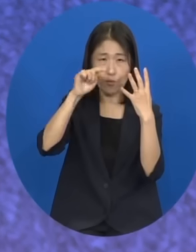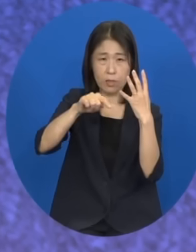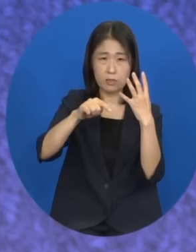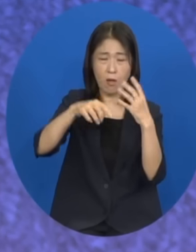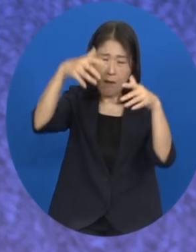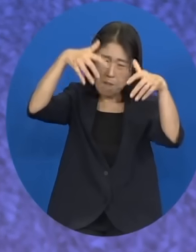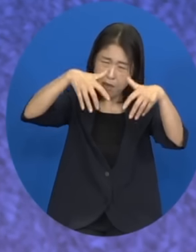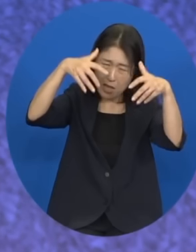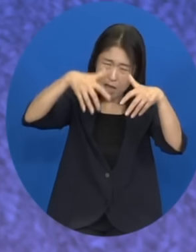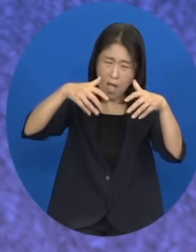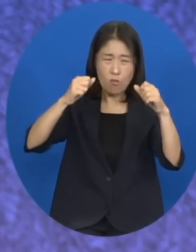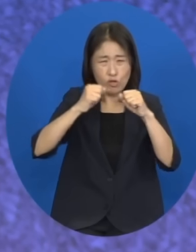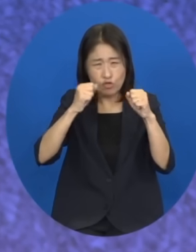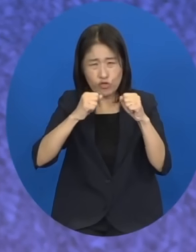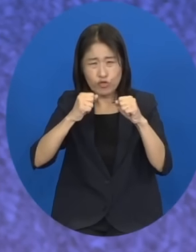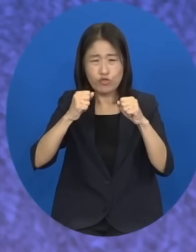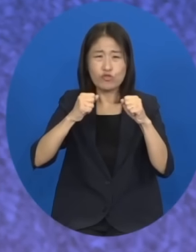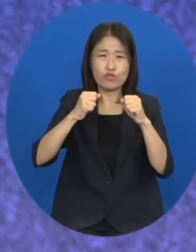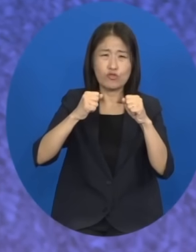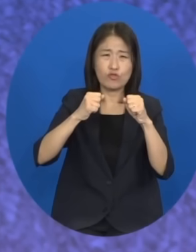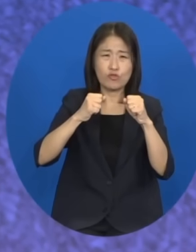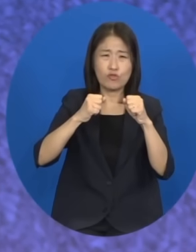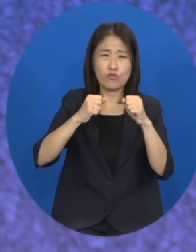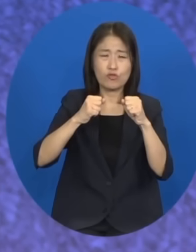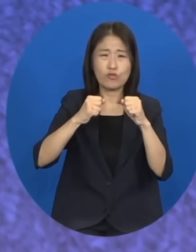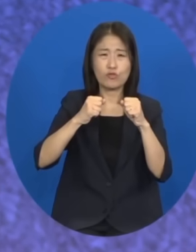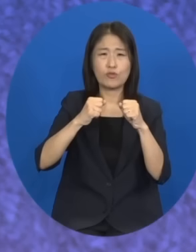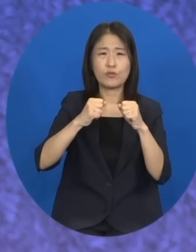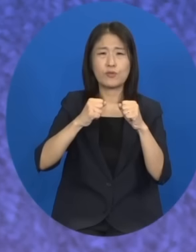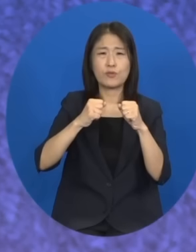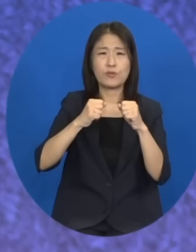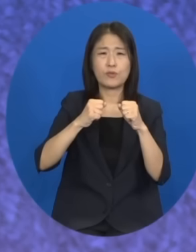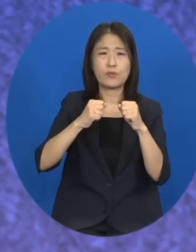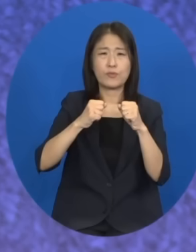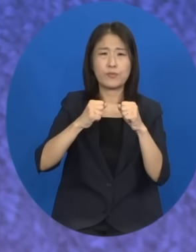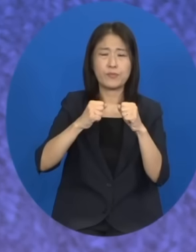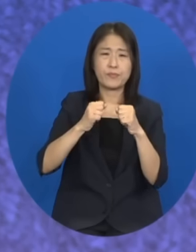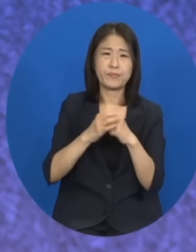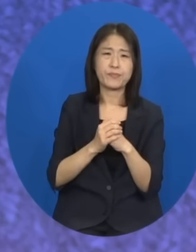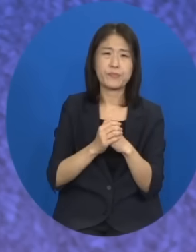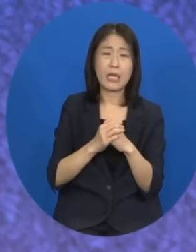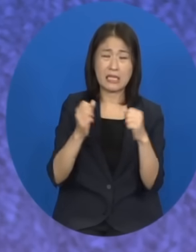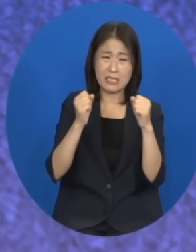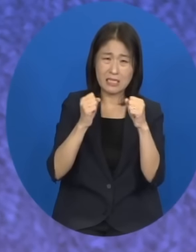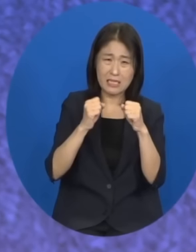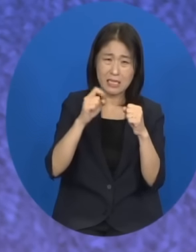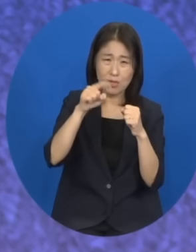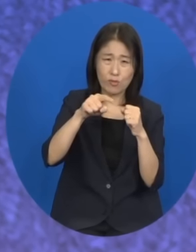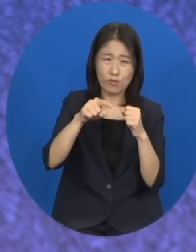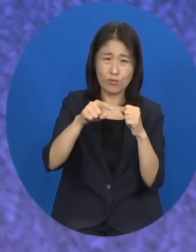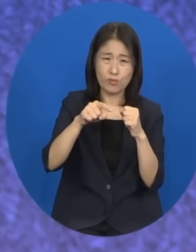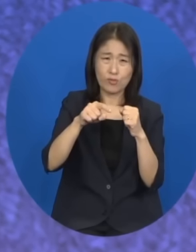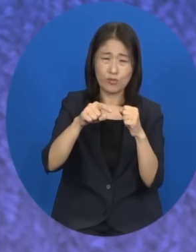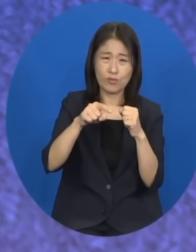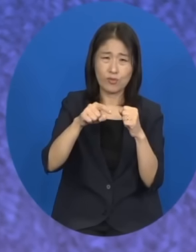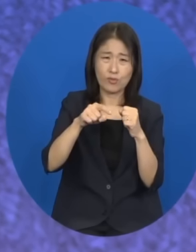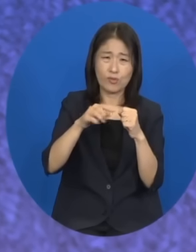날씨에 한밤중에 비 맞아가며 추운 겨울에 거기서 얼어